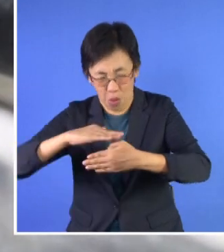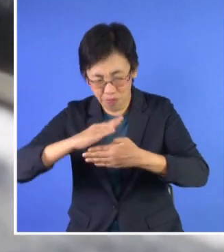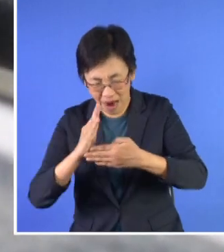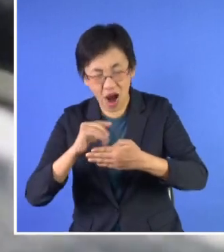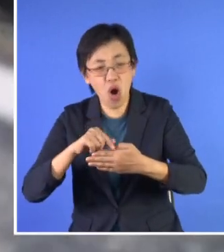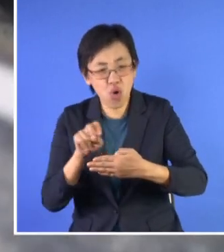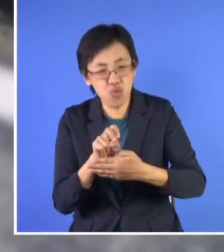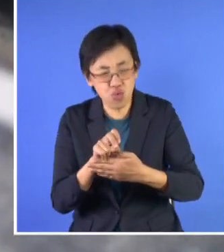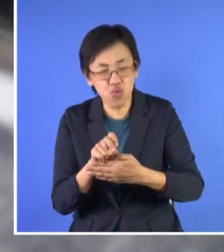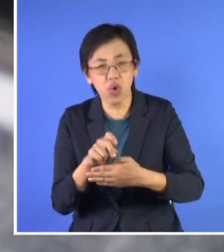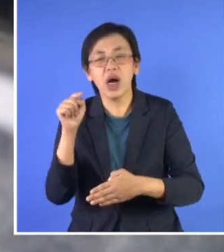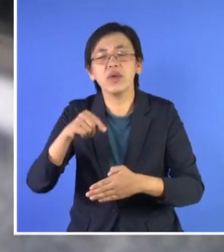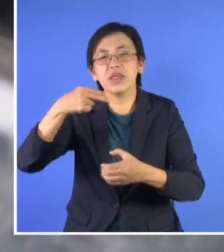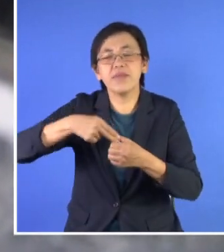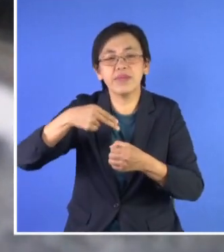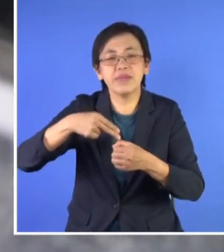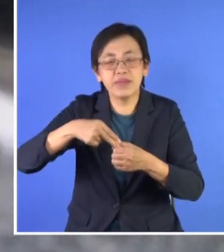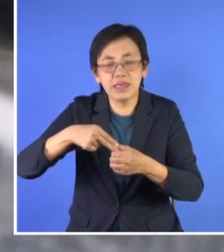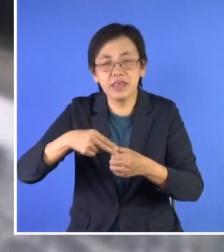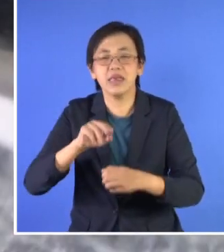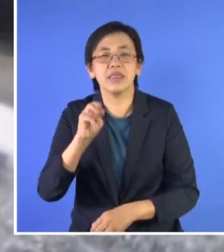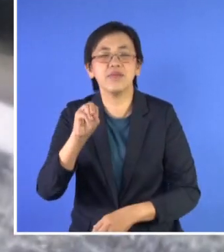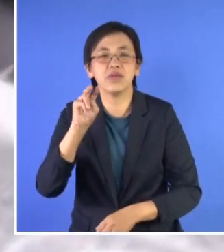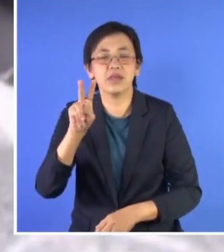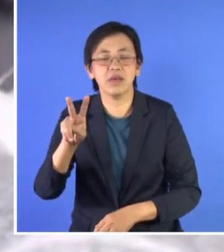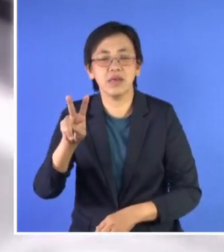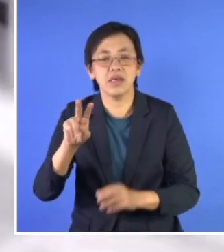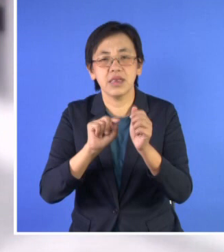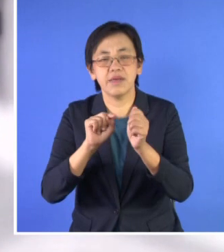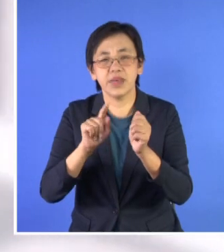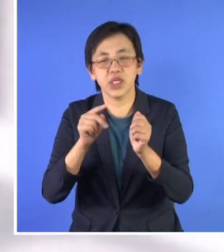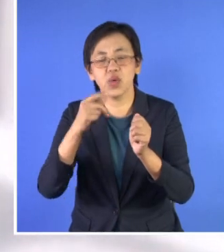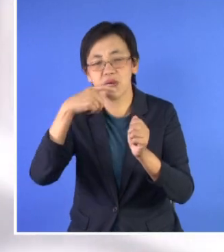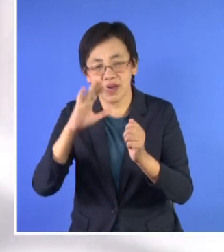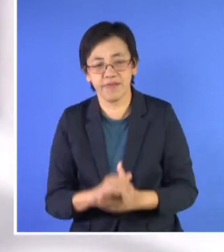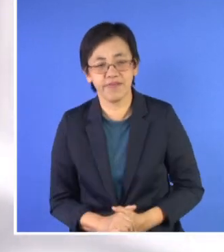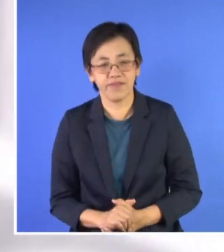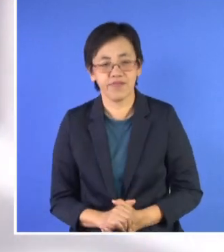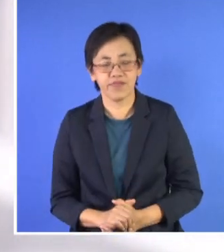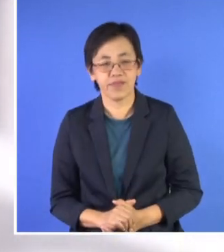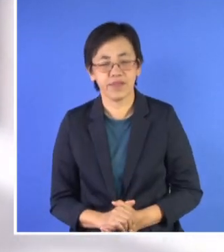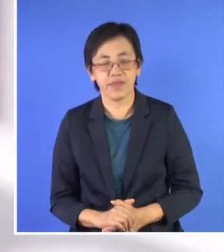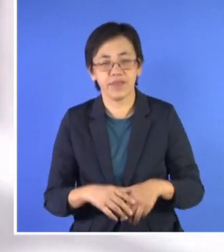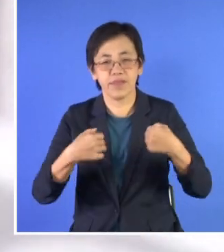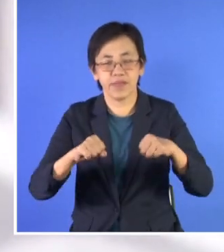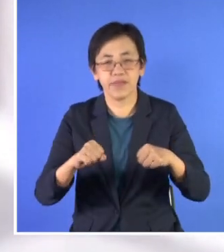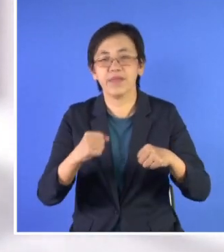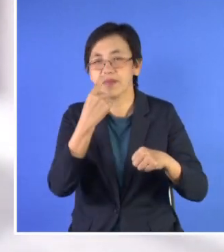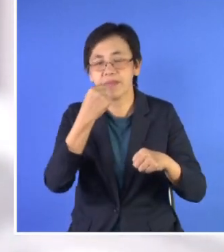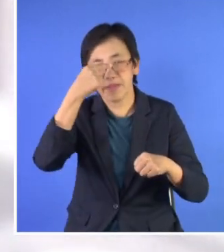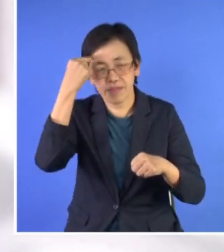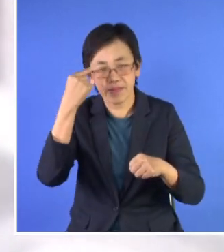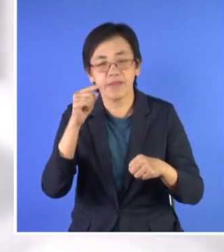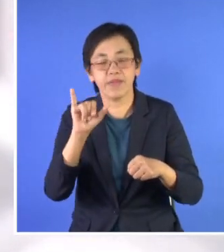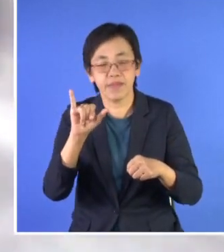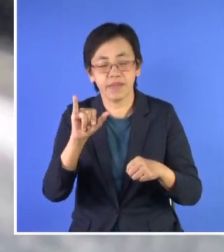อยู่ที่ปั๊มน้ำมันทัสโก้นะคะอยู่ที่หมู่2ตำบลท่ายางอำเภอทุ่งใหญ่ค่ะเป็นยามาฮ่าสีแดงดำทะเบียน